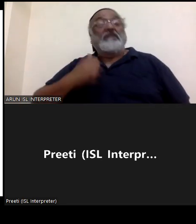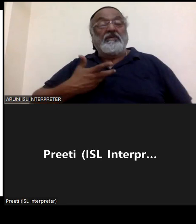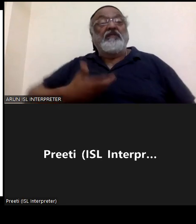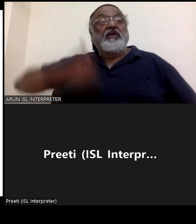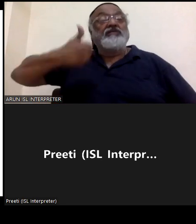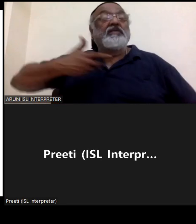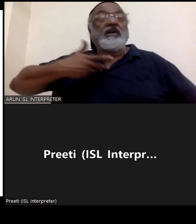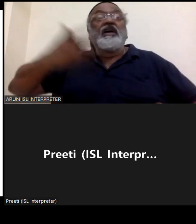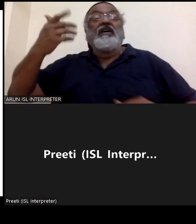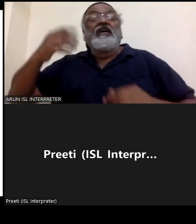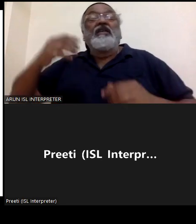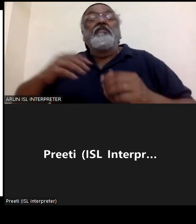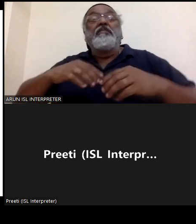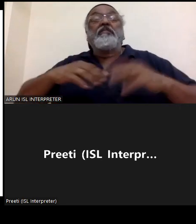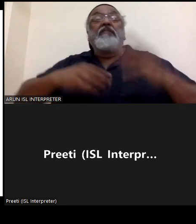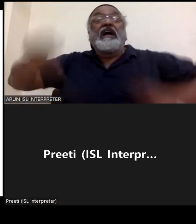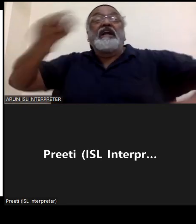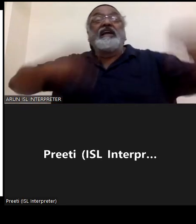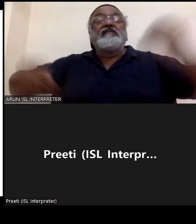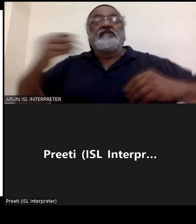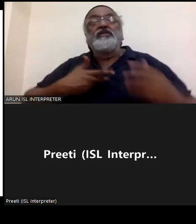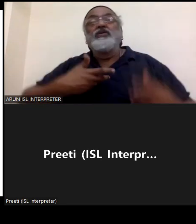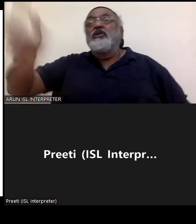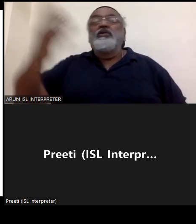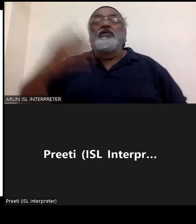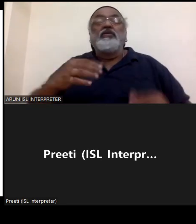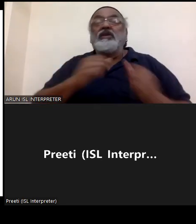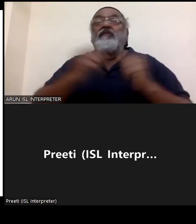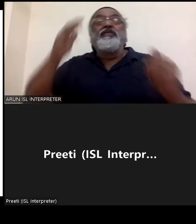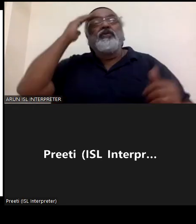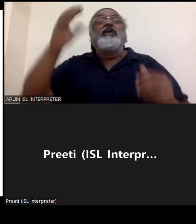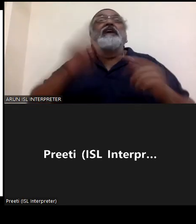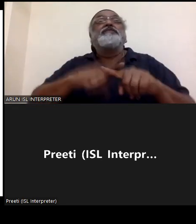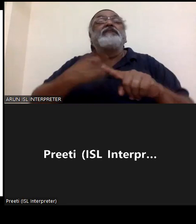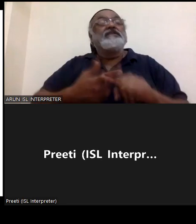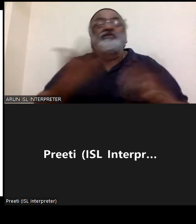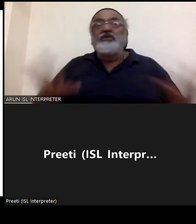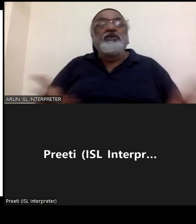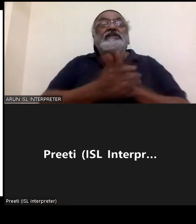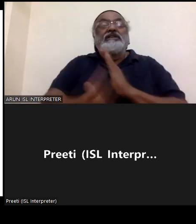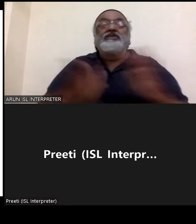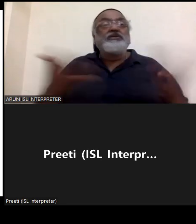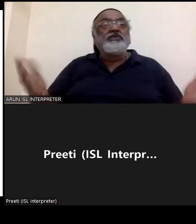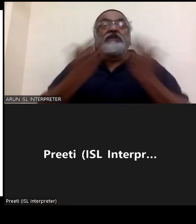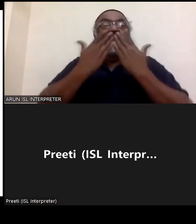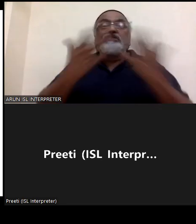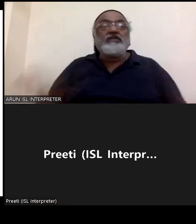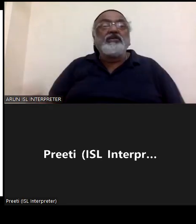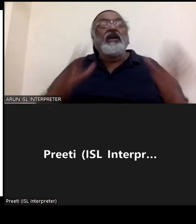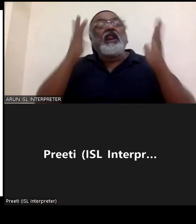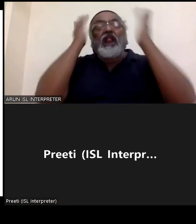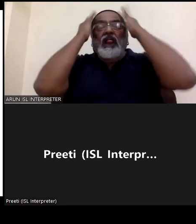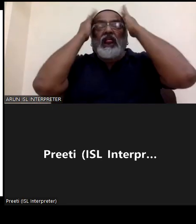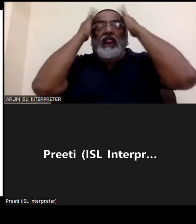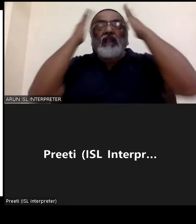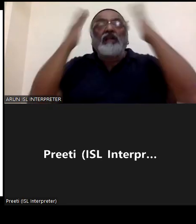एक्सपीरियंस, विदाउट हैविंग एनी ओरिएंटेशन, विदाउट हैविंग एनी फोरसाइट ऑन व्हाट हैज टू बी डन,